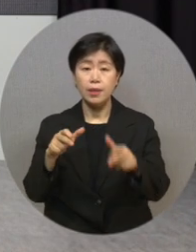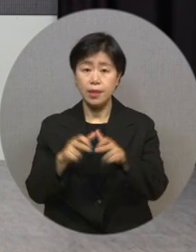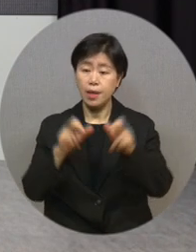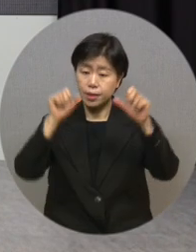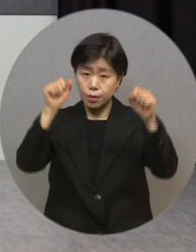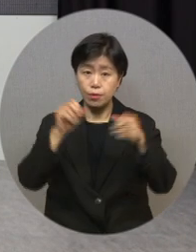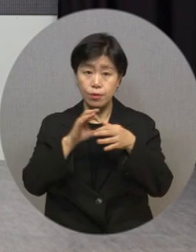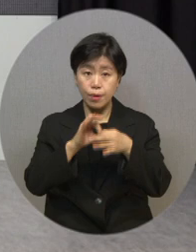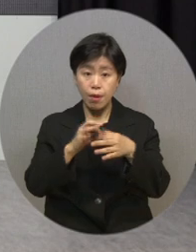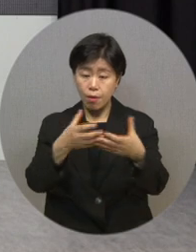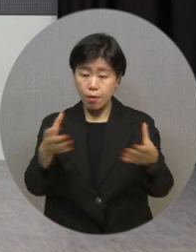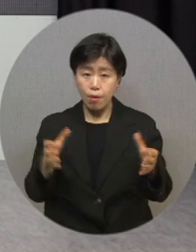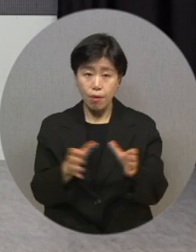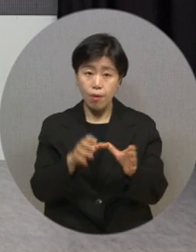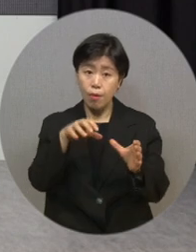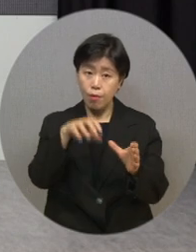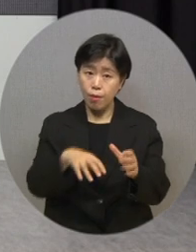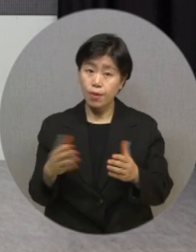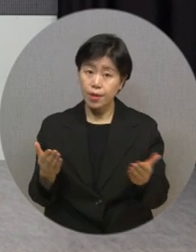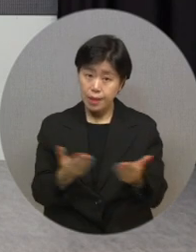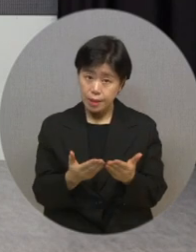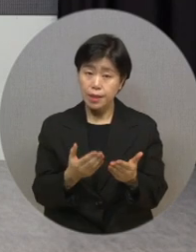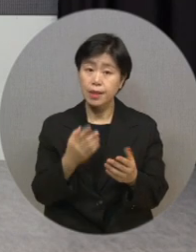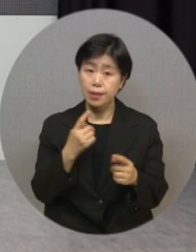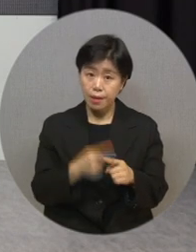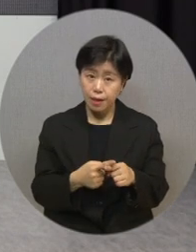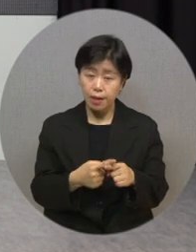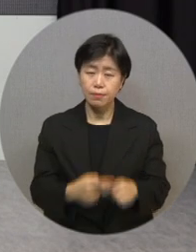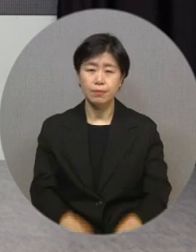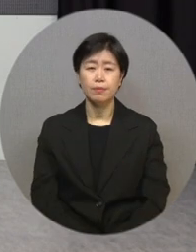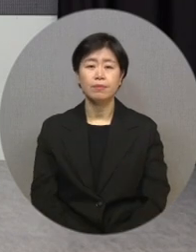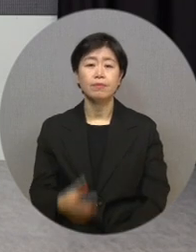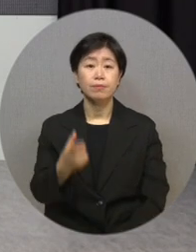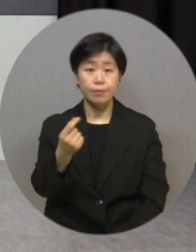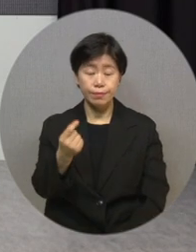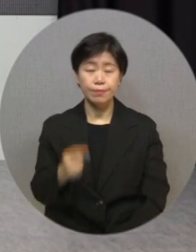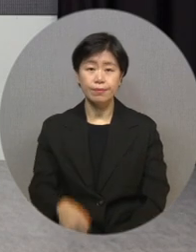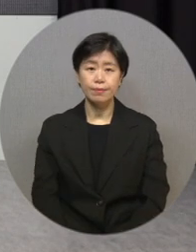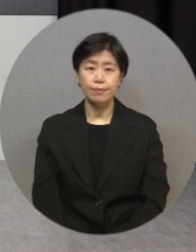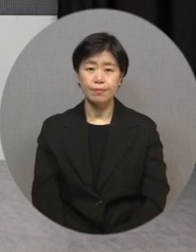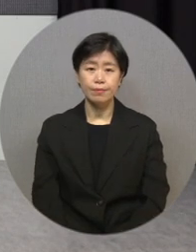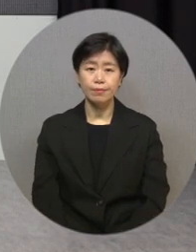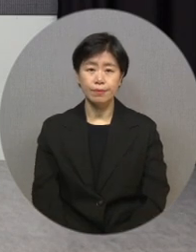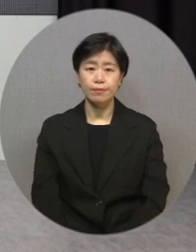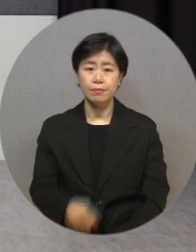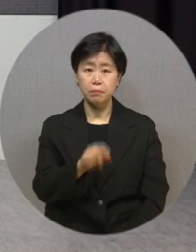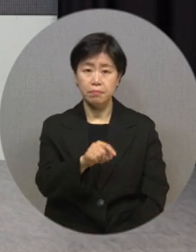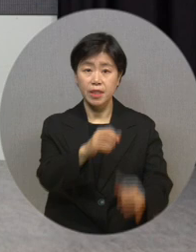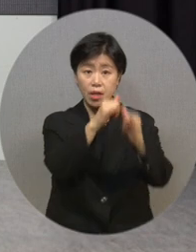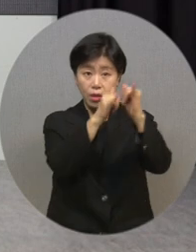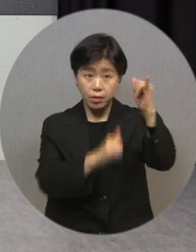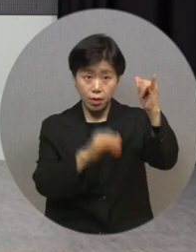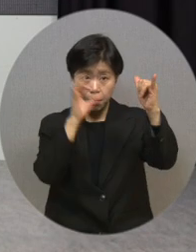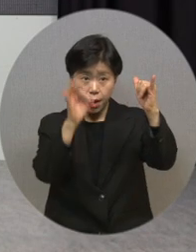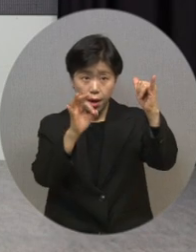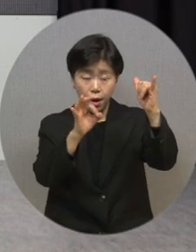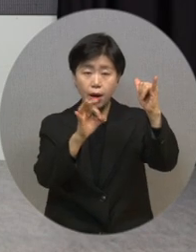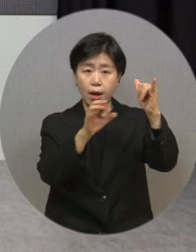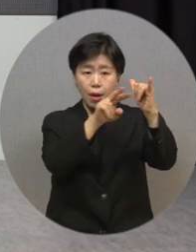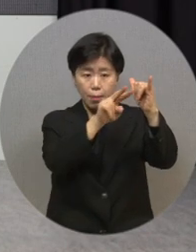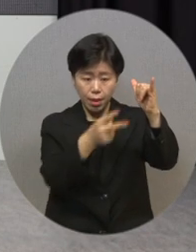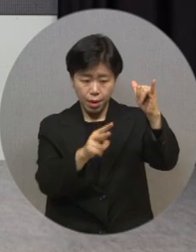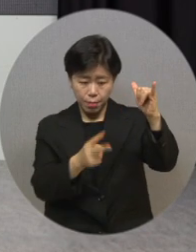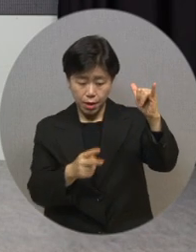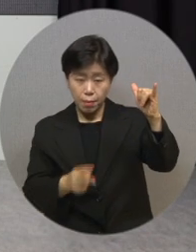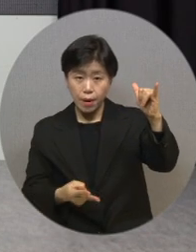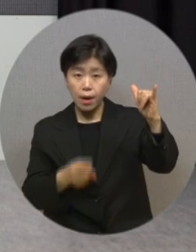있다가네네 그래서 저희 법인이 이제 세 번에 이제 설립이 되니까네네네 그래서 법인이 해선이